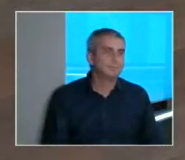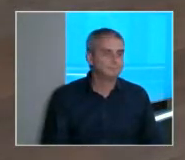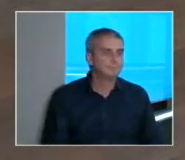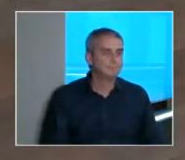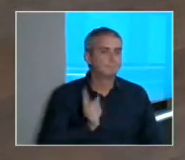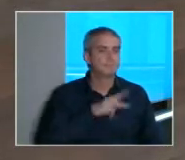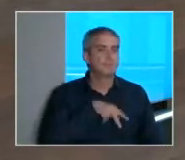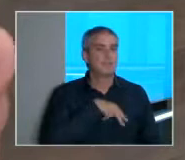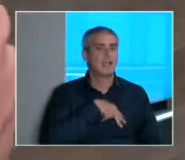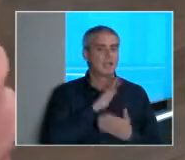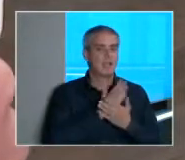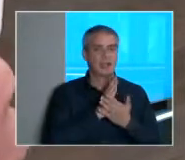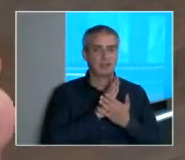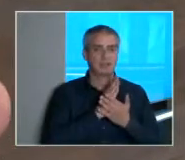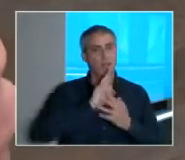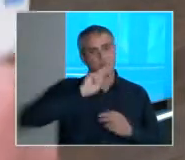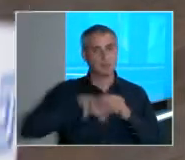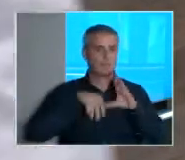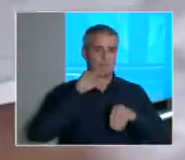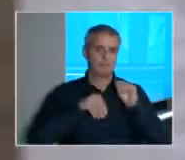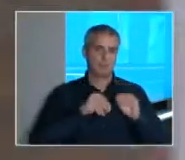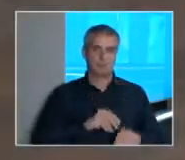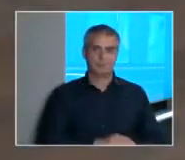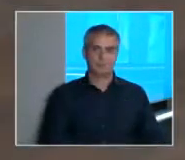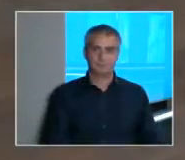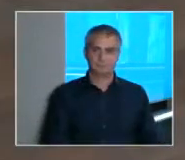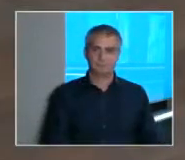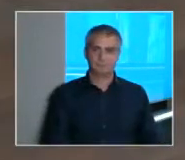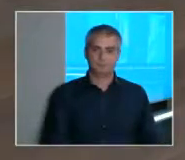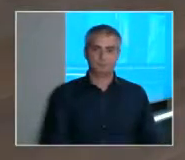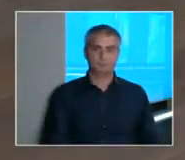מי אחראי להחלטה שהולכים שוב לבחירות?